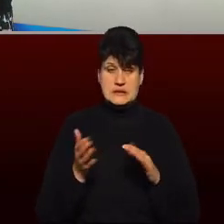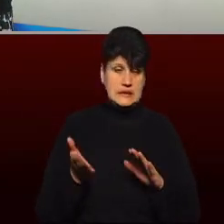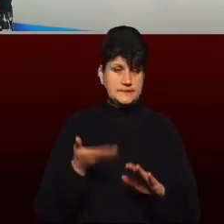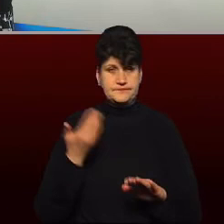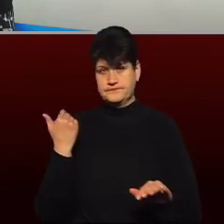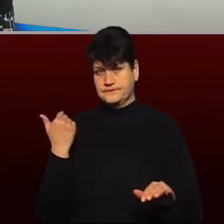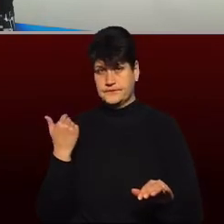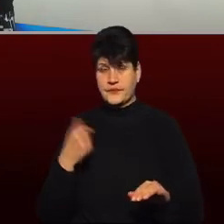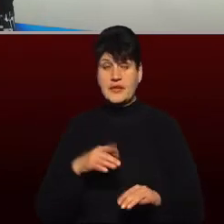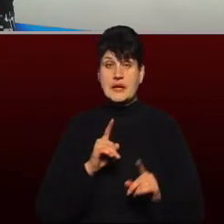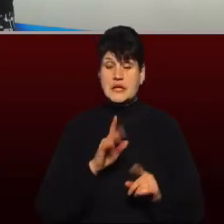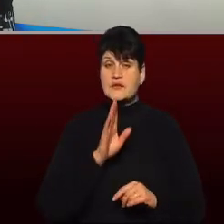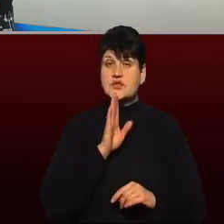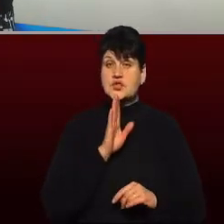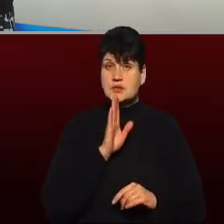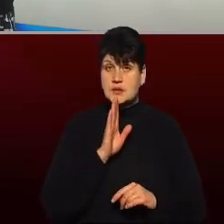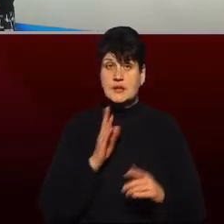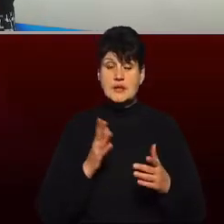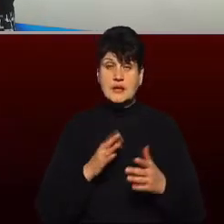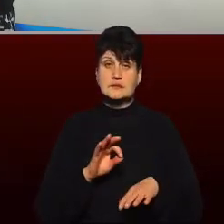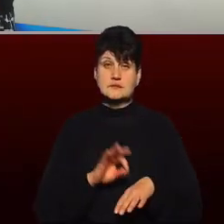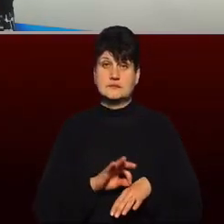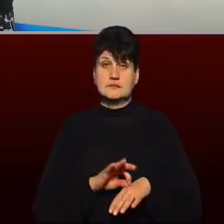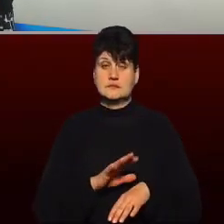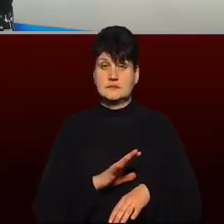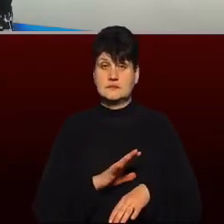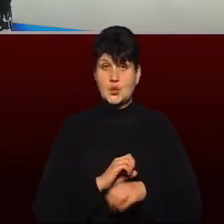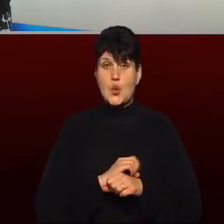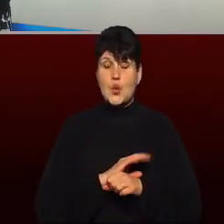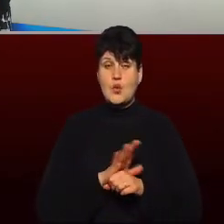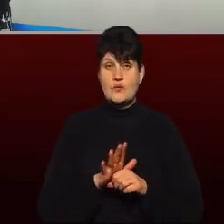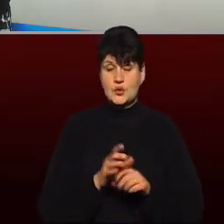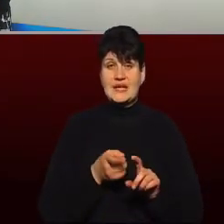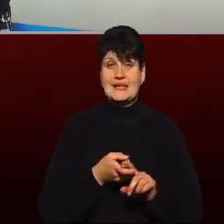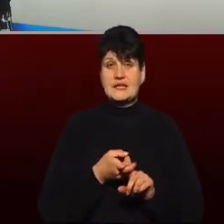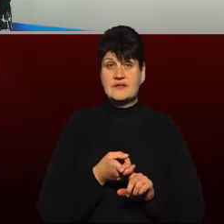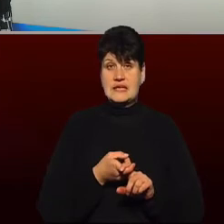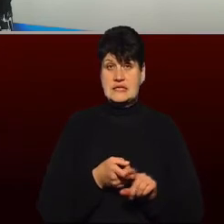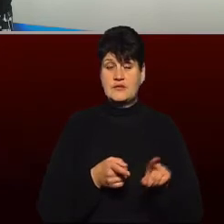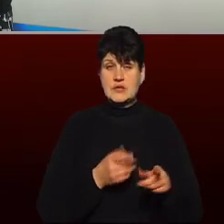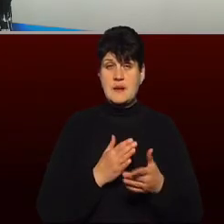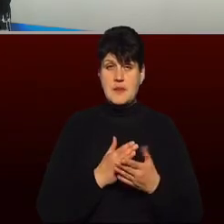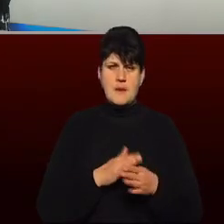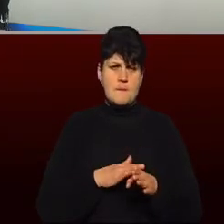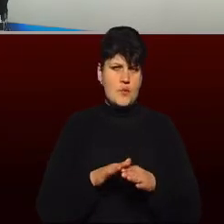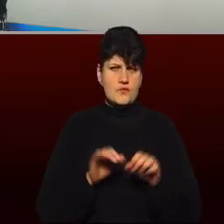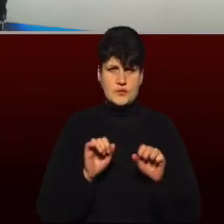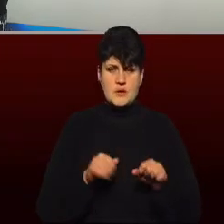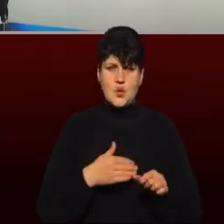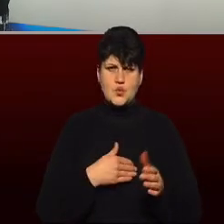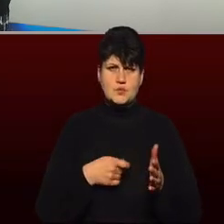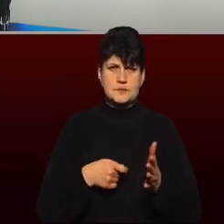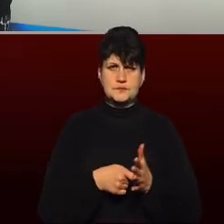котра перехворіла ковідною інфекцією, вона має повне право годувати грудню дитину,